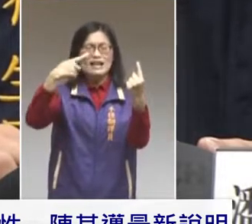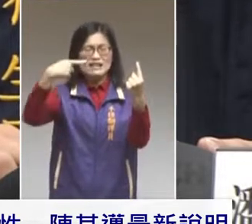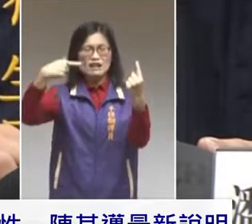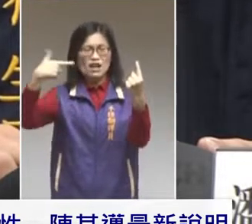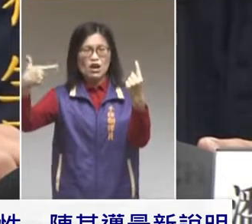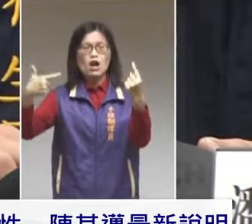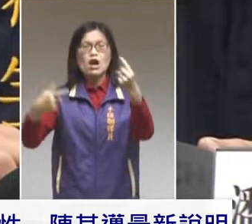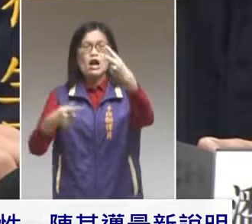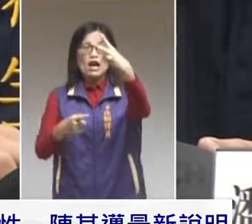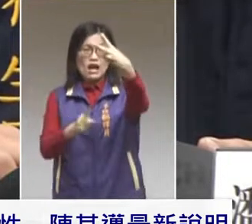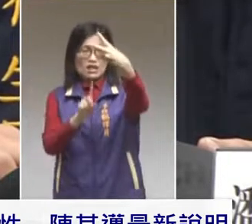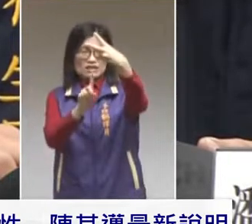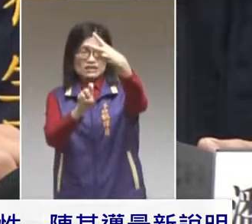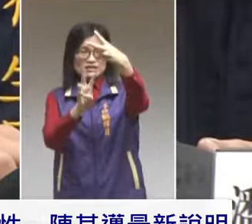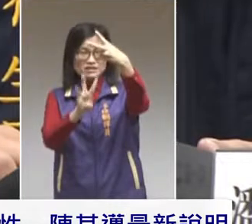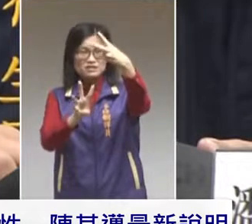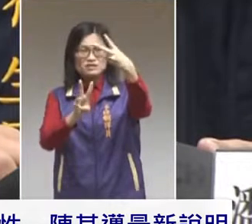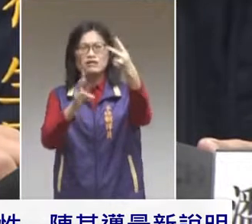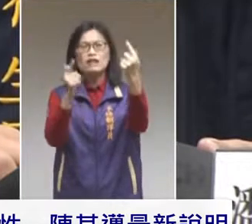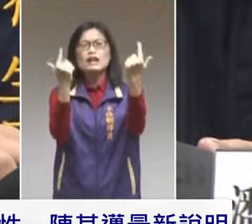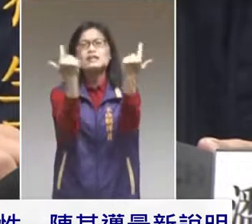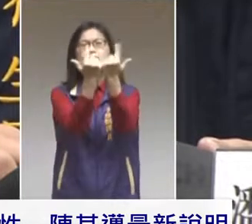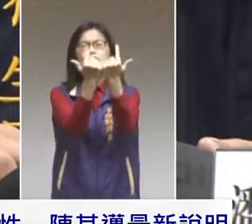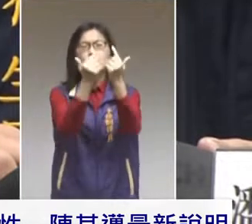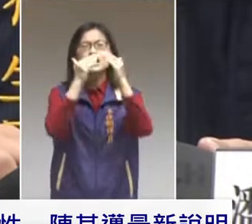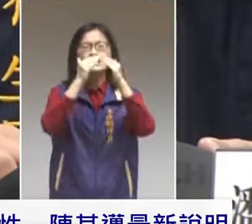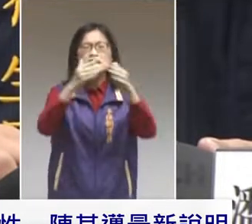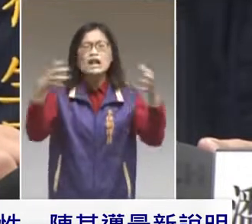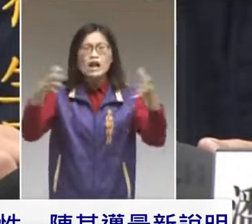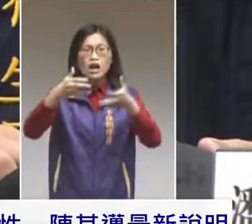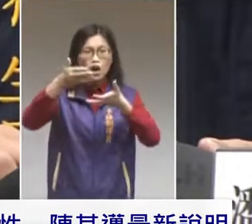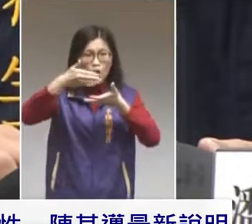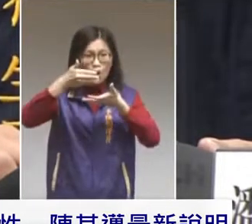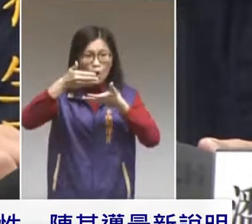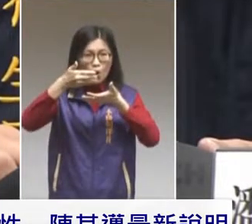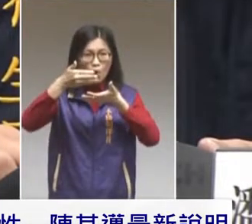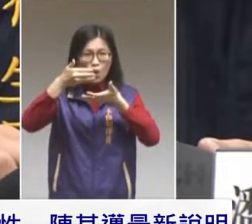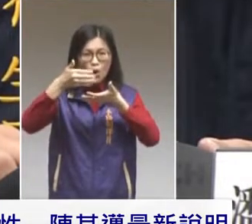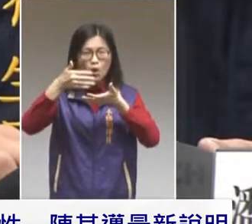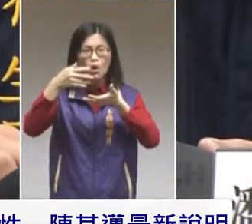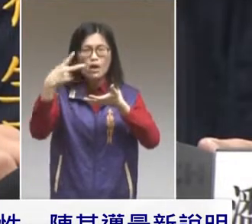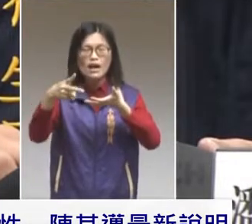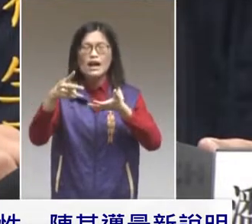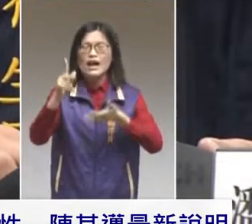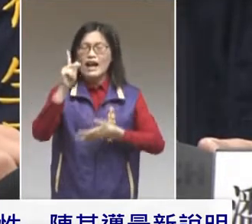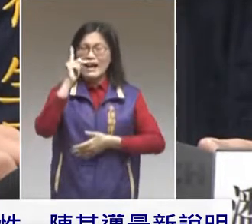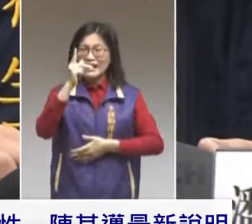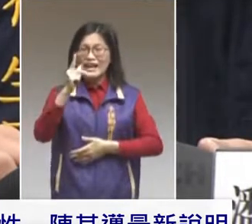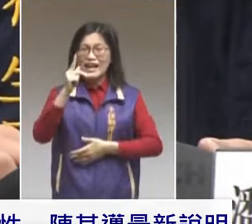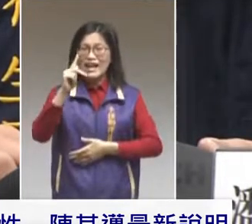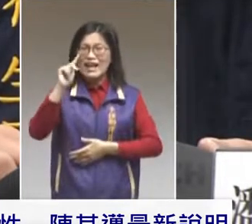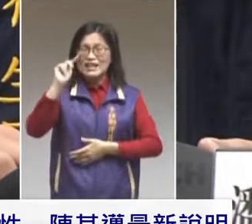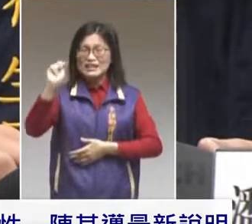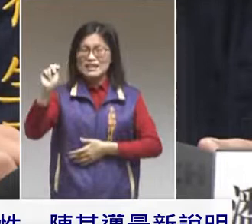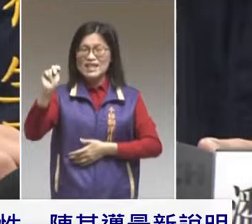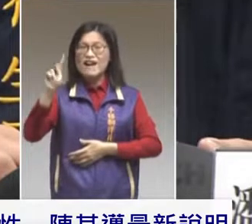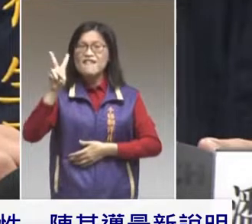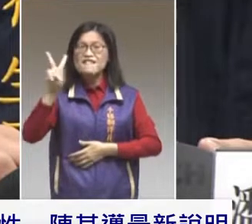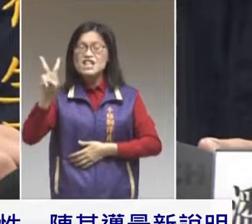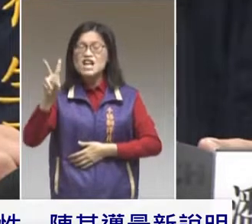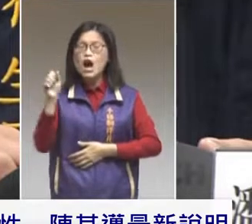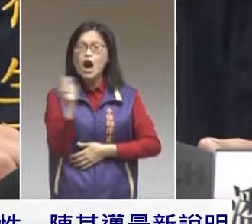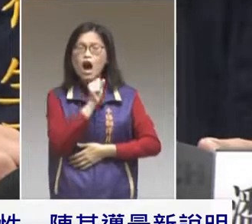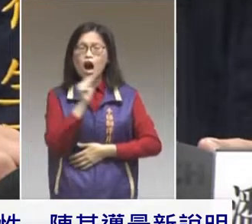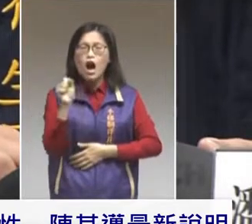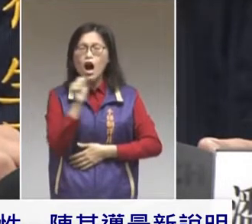与19816在2月13号在台北市进行聚餐，那也有这